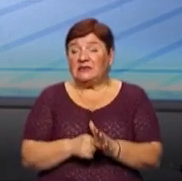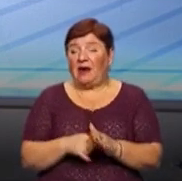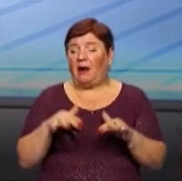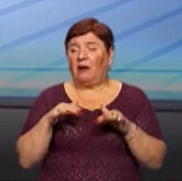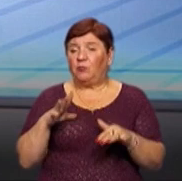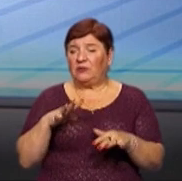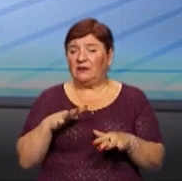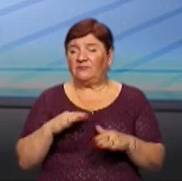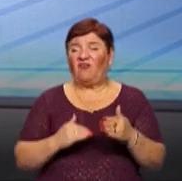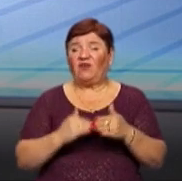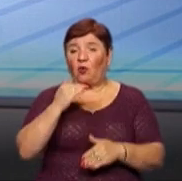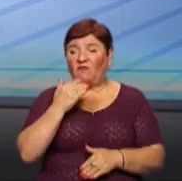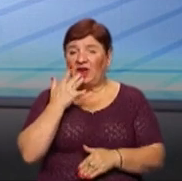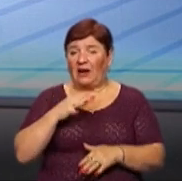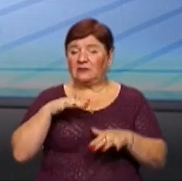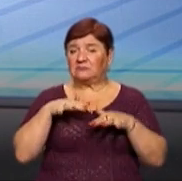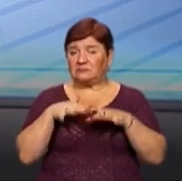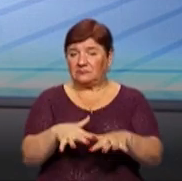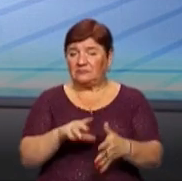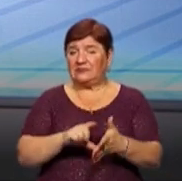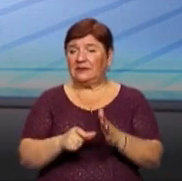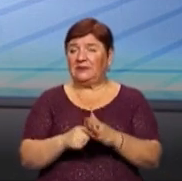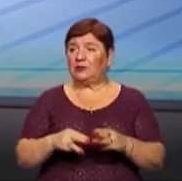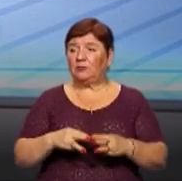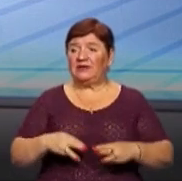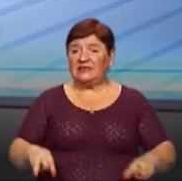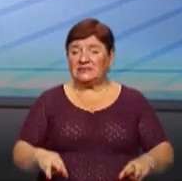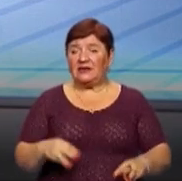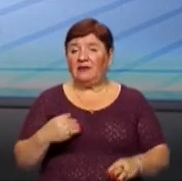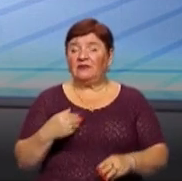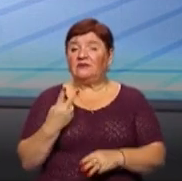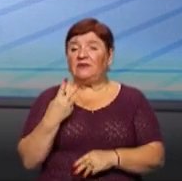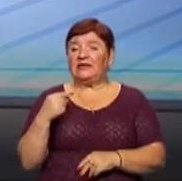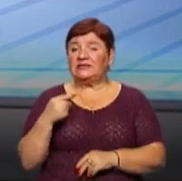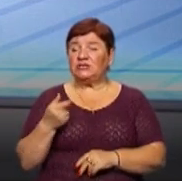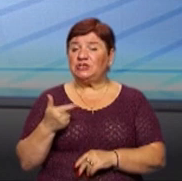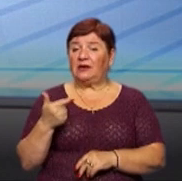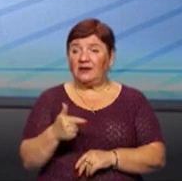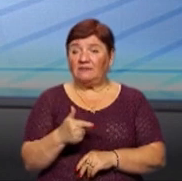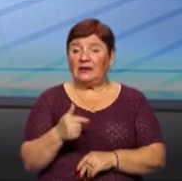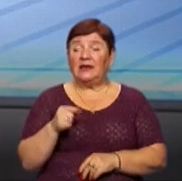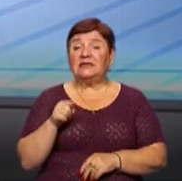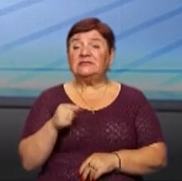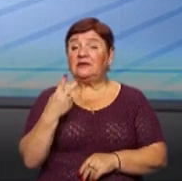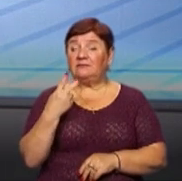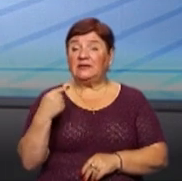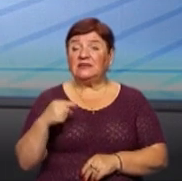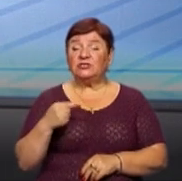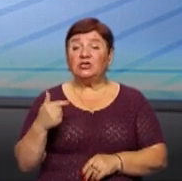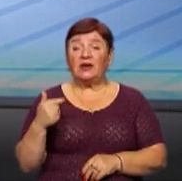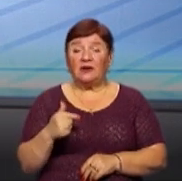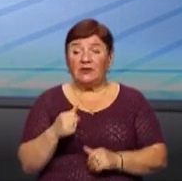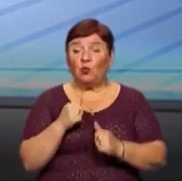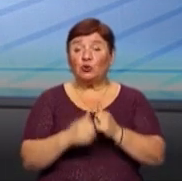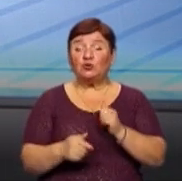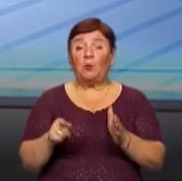штурми Верховної Ради, і був прийнятий постанова Кабінету міністрів, де дали доплату їм 2 тисячі гривень. Значить, ці 2 тисячі гривень, які йдуть